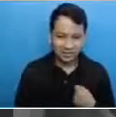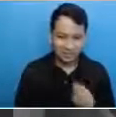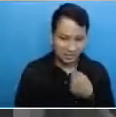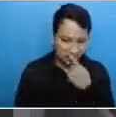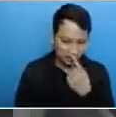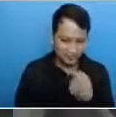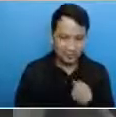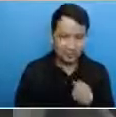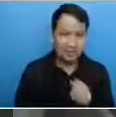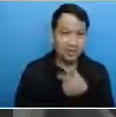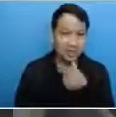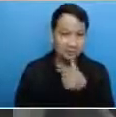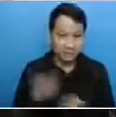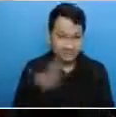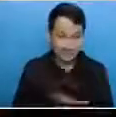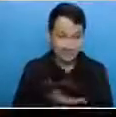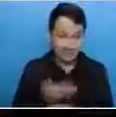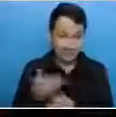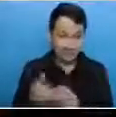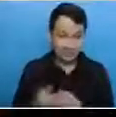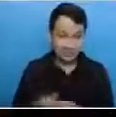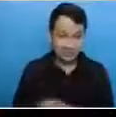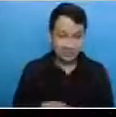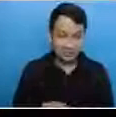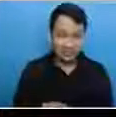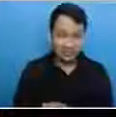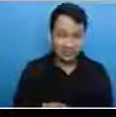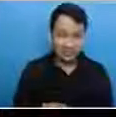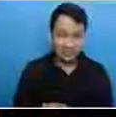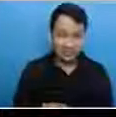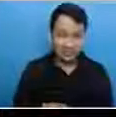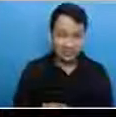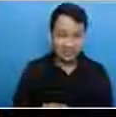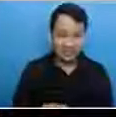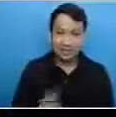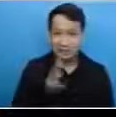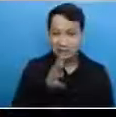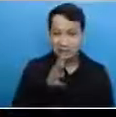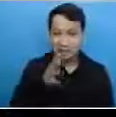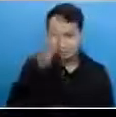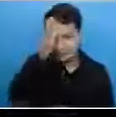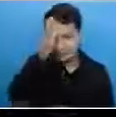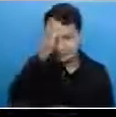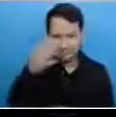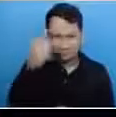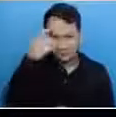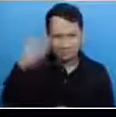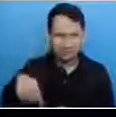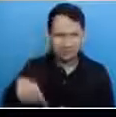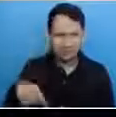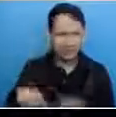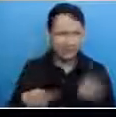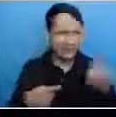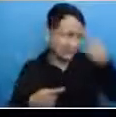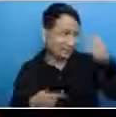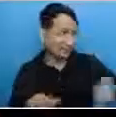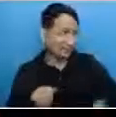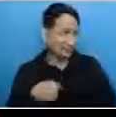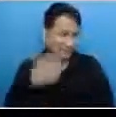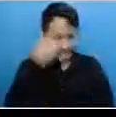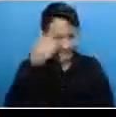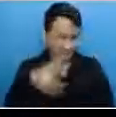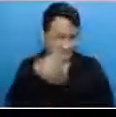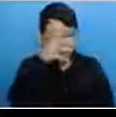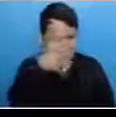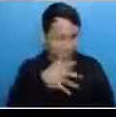Message ko po kay Jeffrey, salamat sa lahat at Happy Father's Day nga pala. Tapos, salamat tayo, di mo kami pinababayaan,